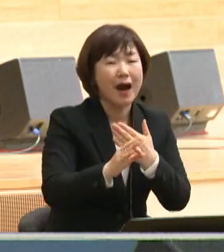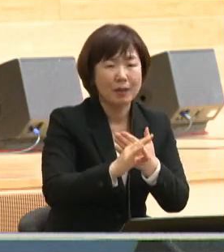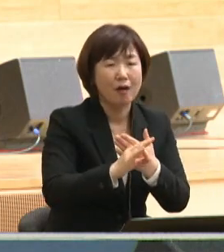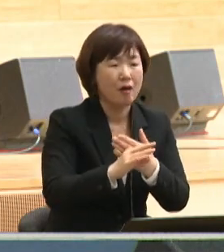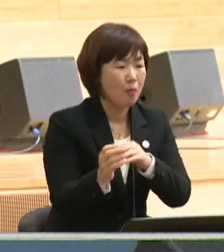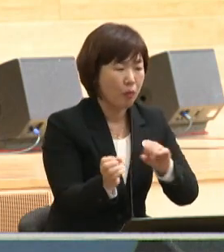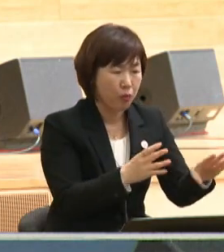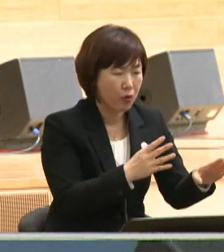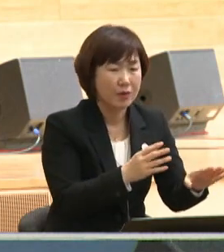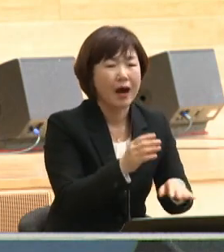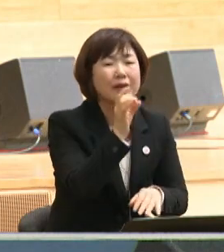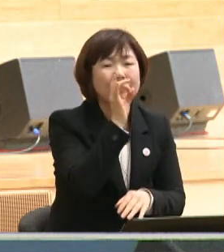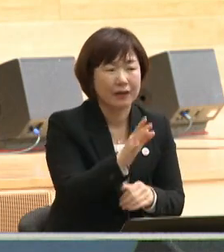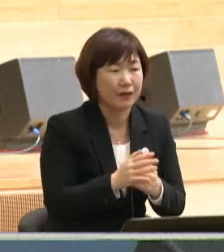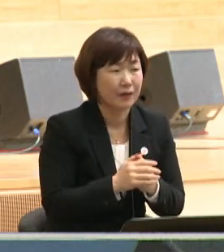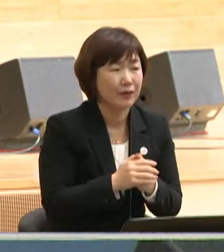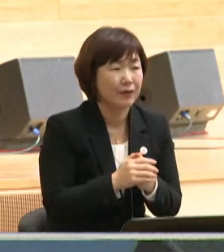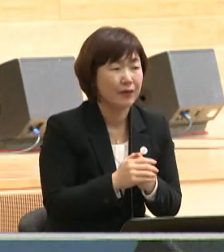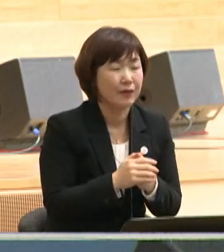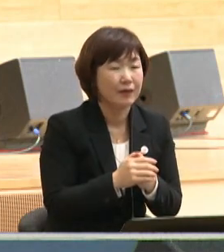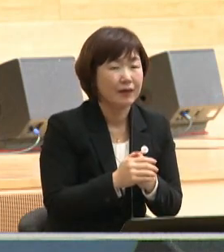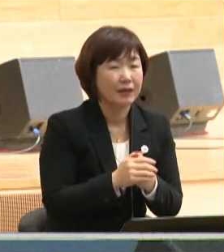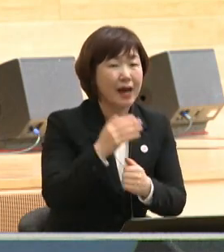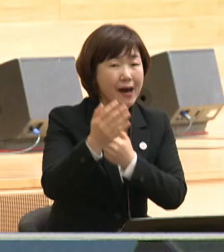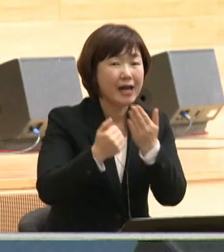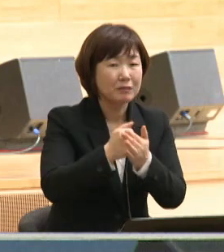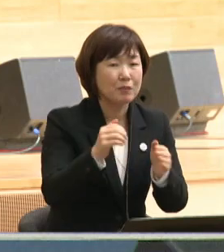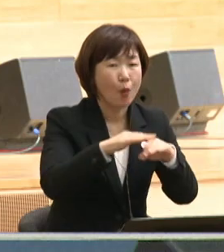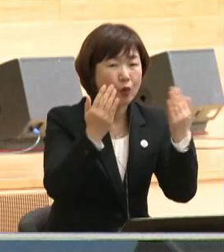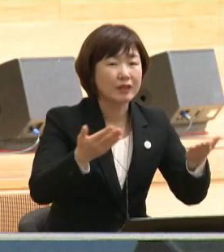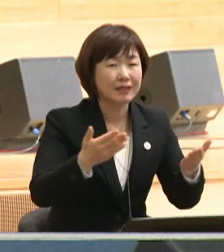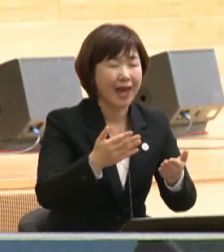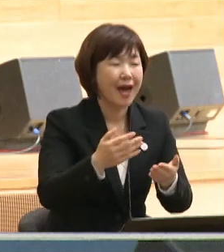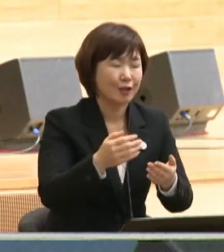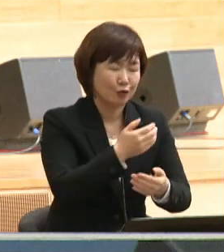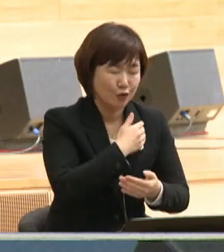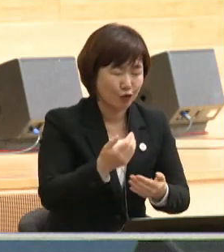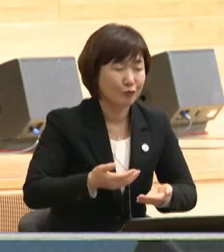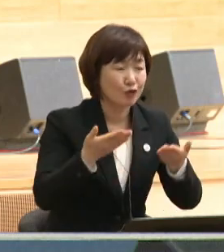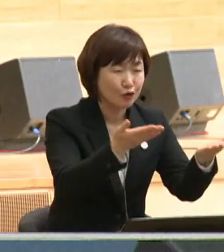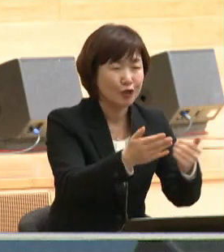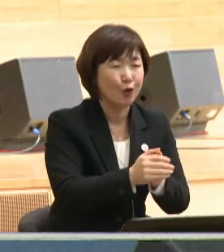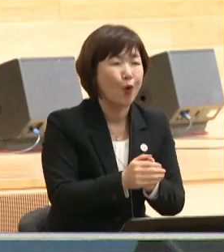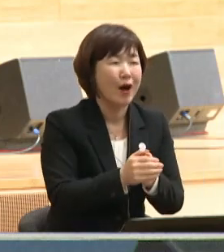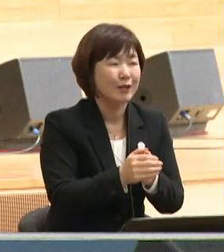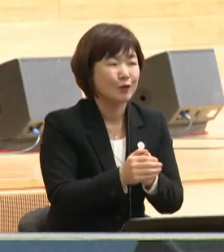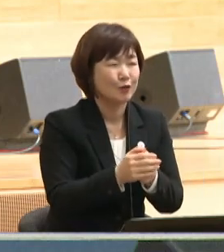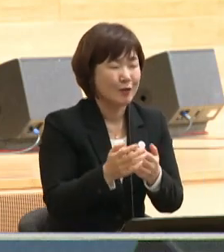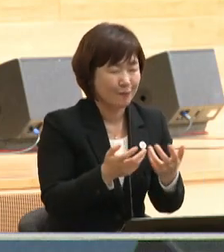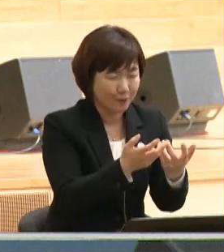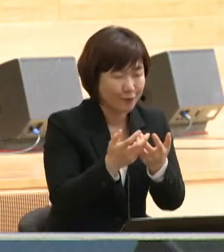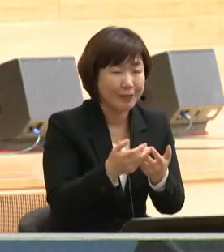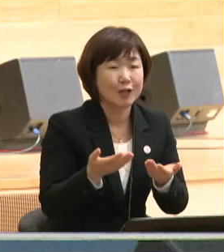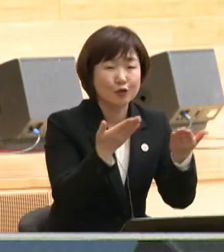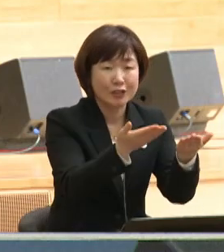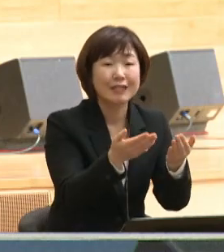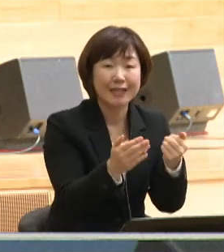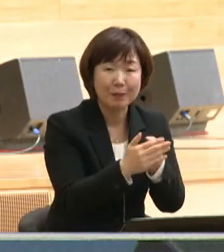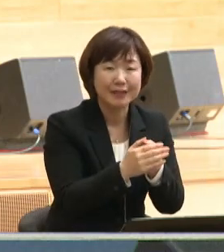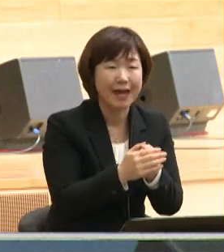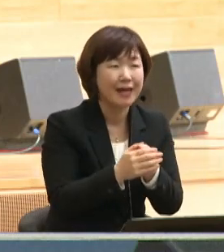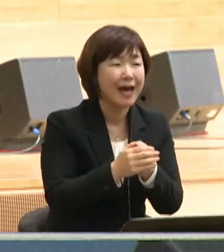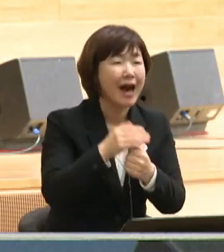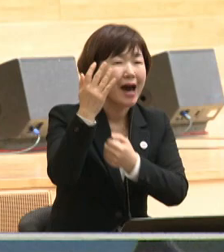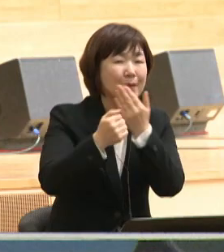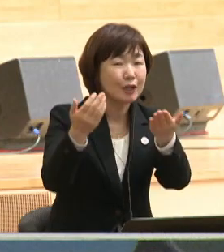또한 하나님은 우리에게 모든 것을 후회 주사 누리게 하시는 분이시기 때문에 우리는 우리에게